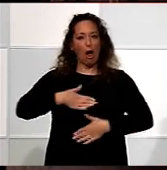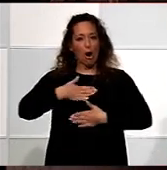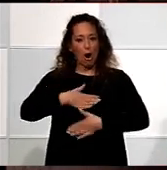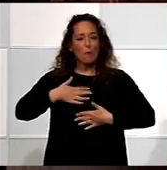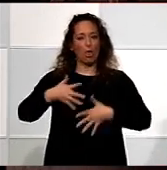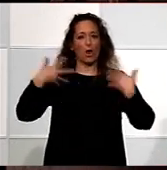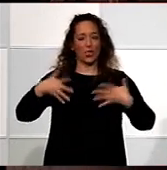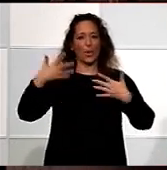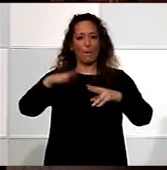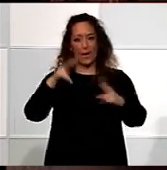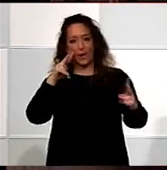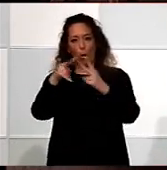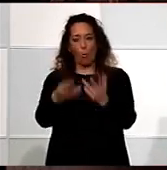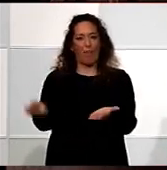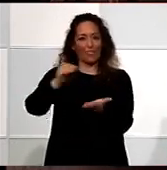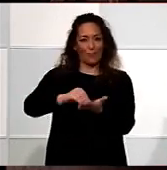d'Orient.